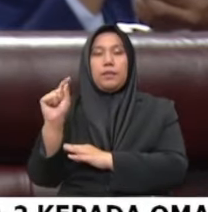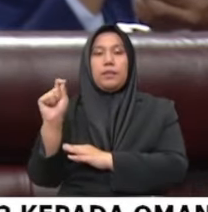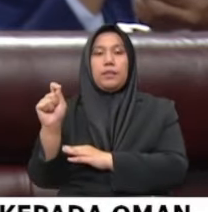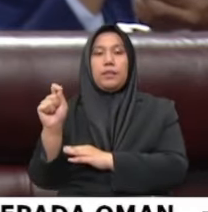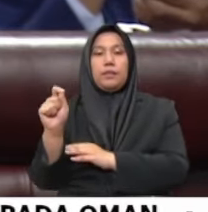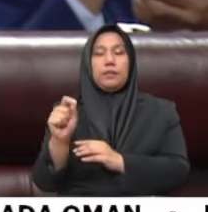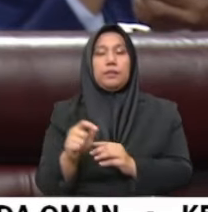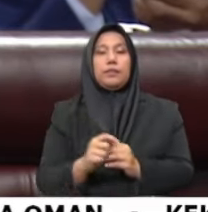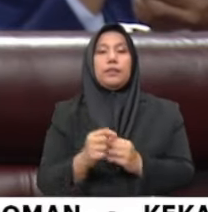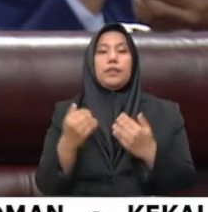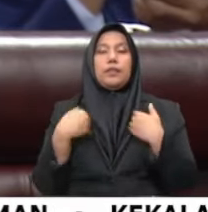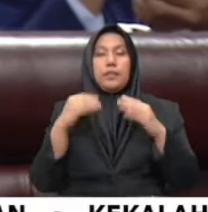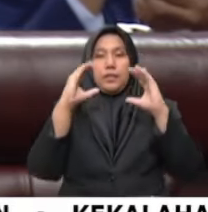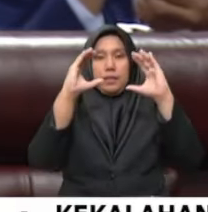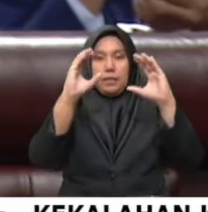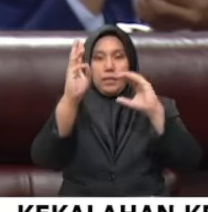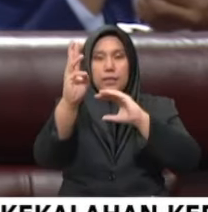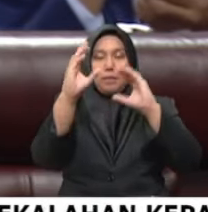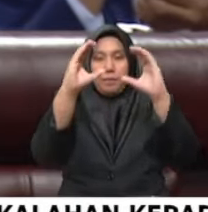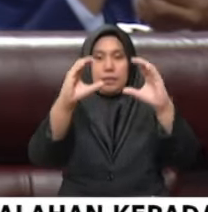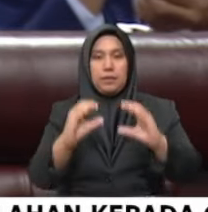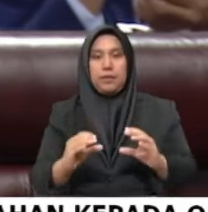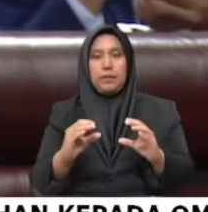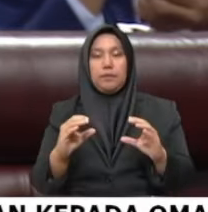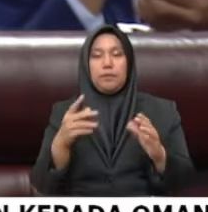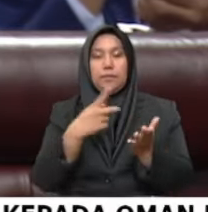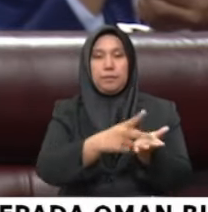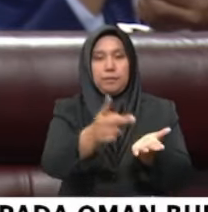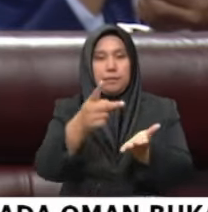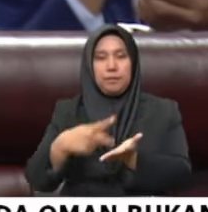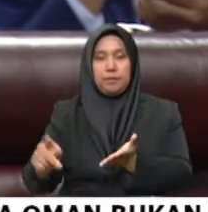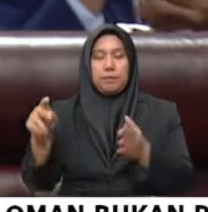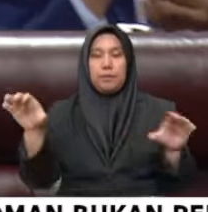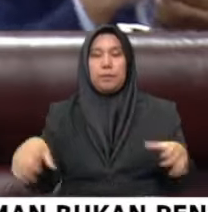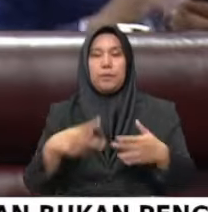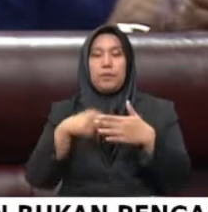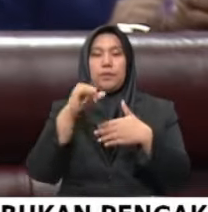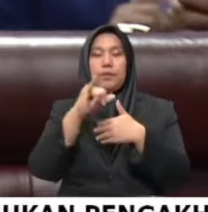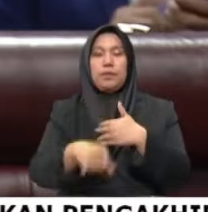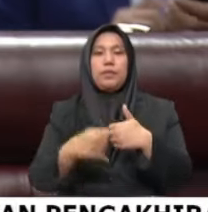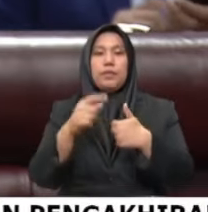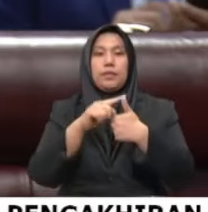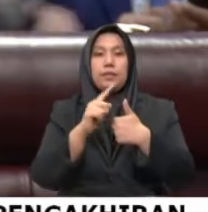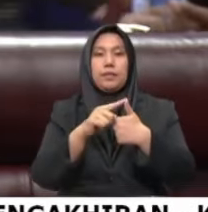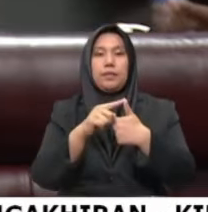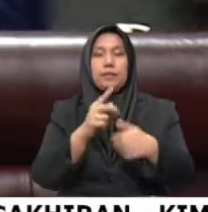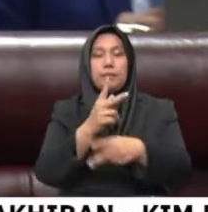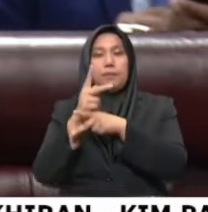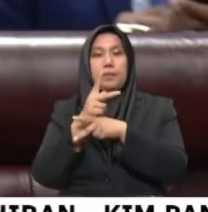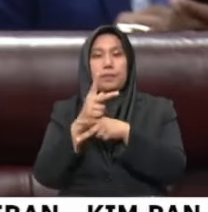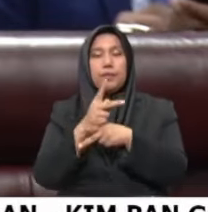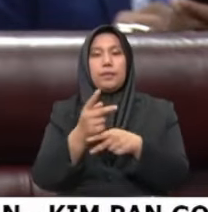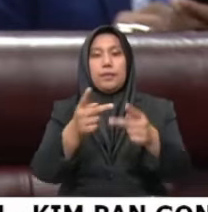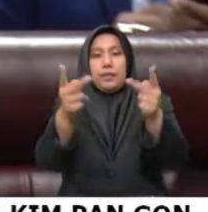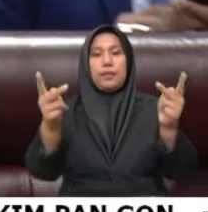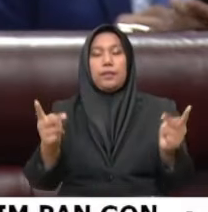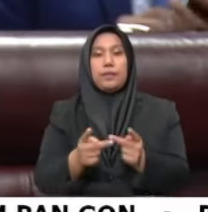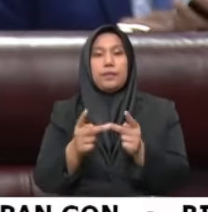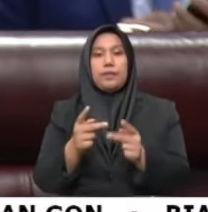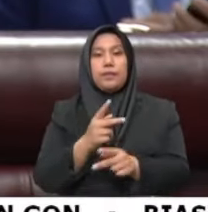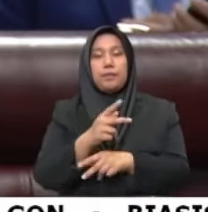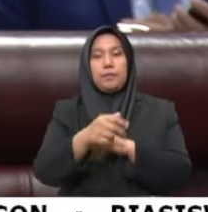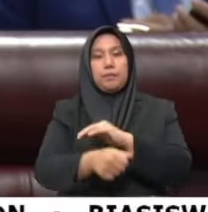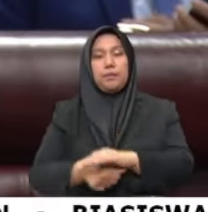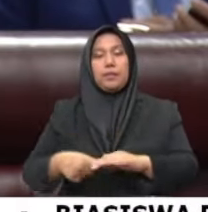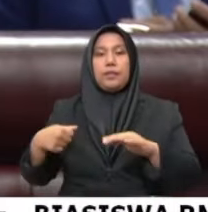yang meliputi aktiviti ataupun projek yang boleh dilaksanakan bagi tujuan berikut. Pertama ialah pemeliharaan kawasan perlindungan ataupun